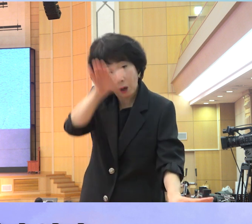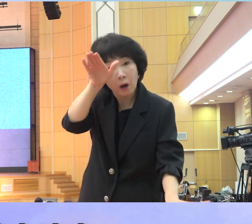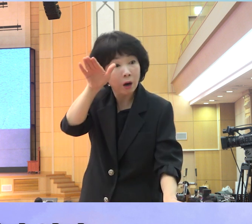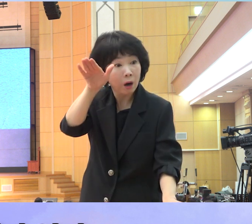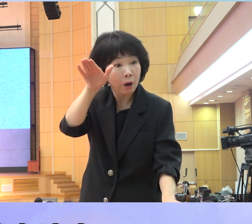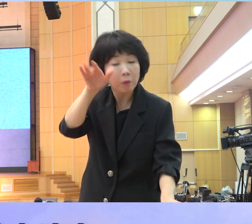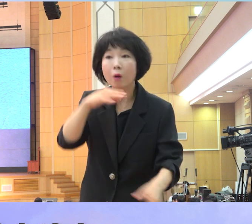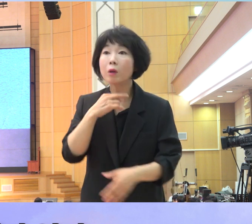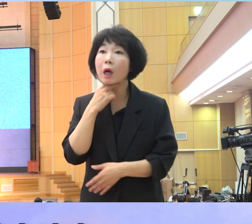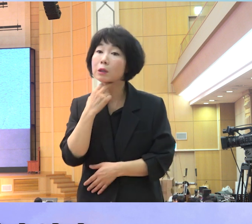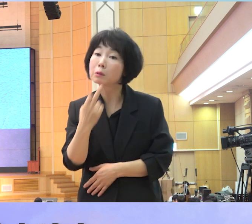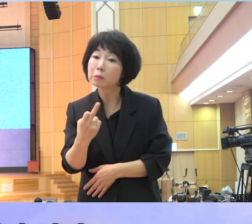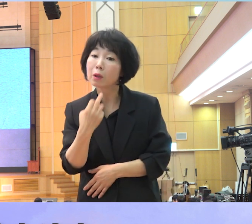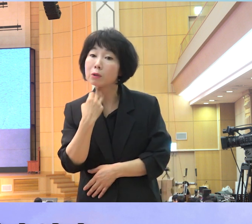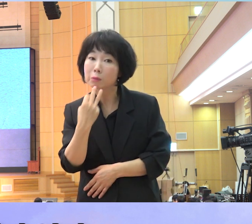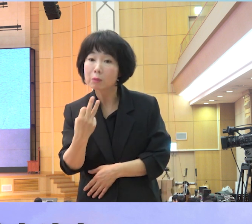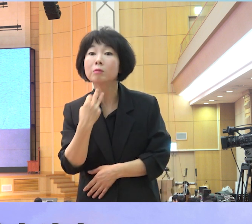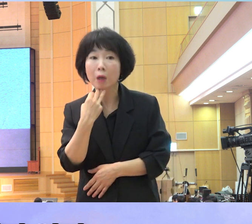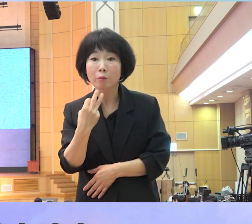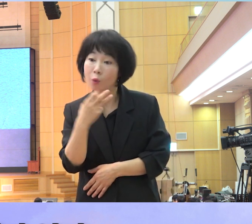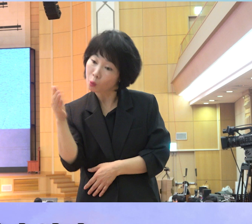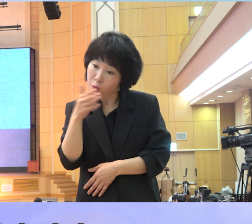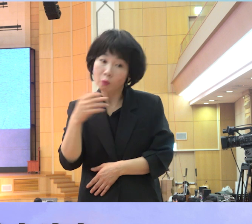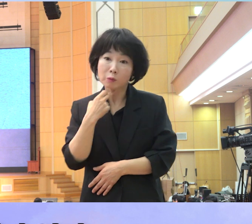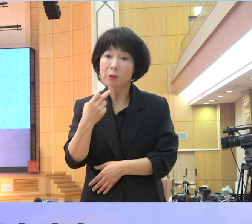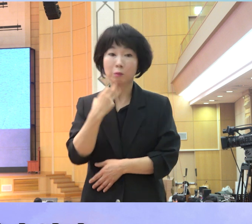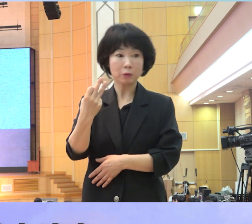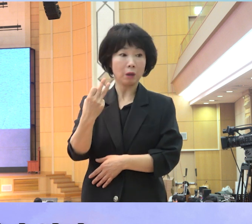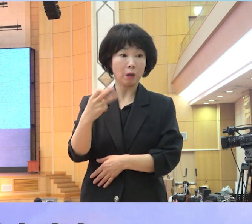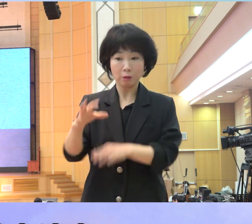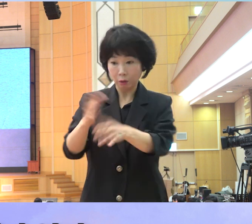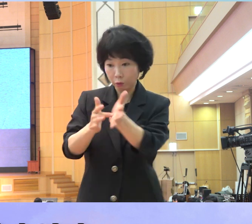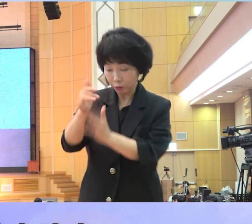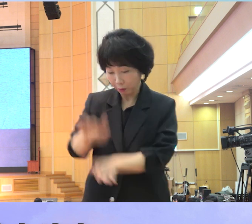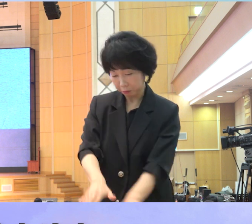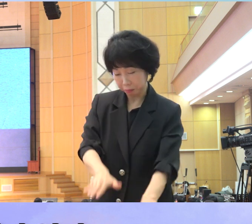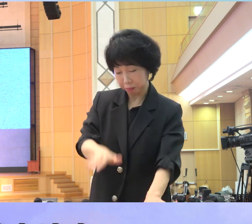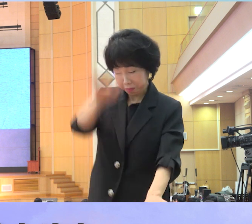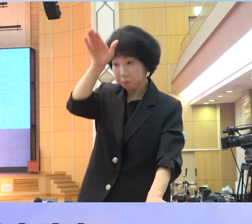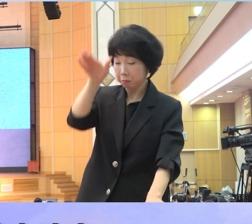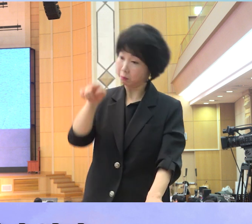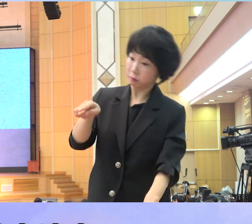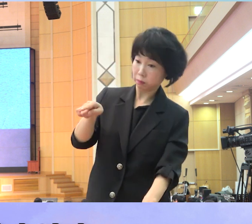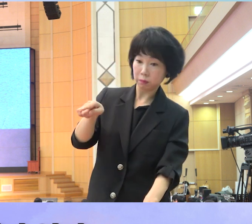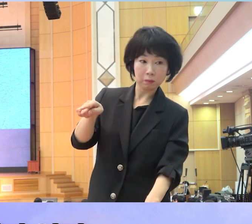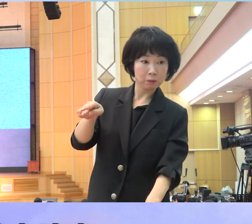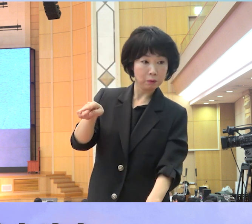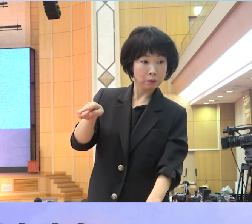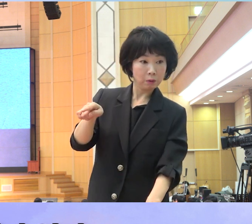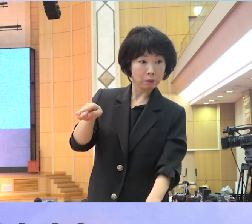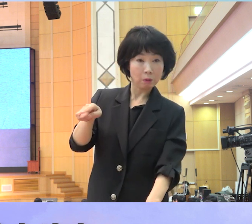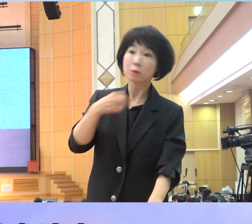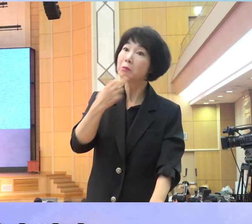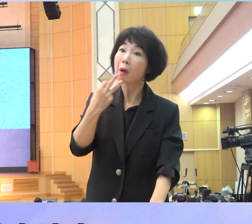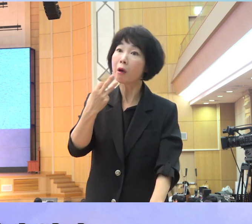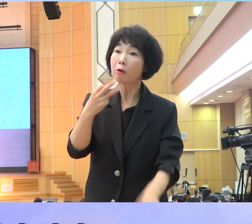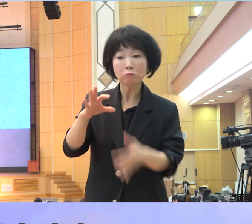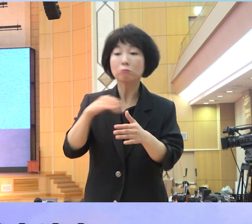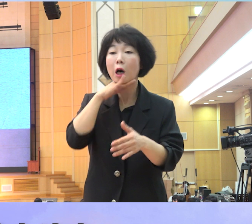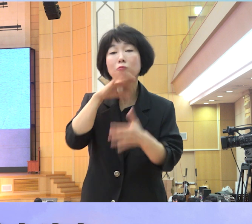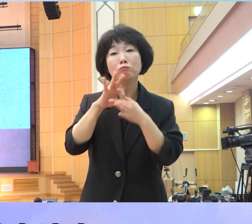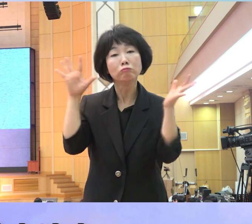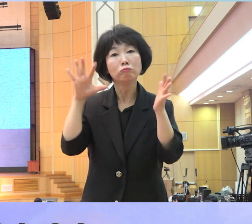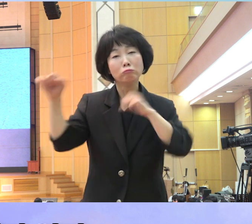상관없이 12세건 13세건 뭐 10세건 간에 그런 거 상관없이 그냥 사역을 하실 수도 있잖아요.